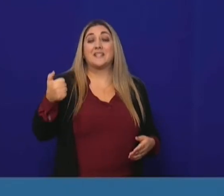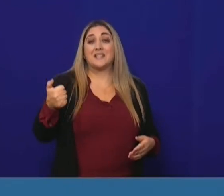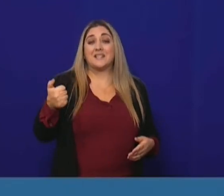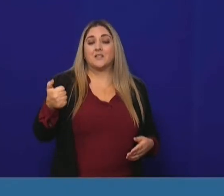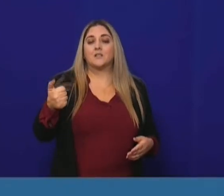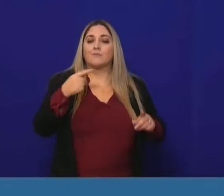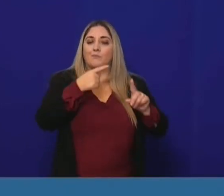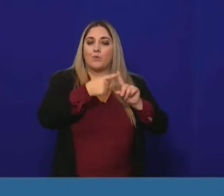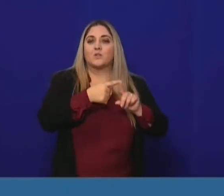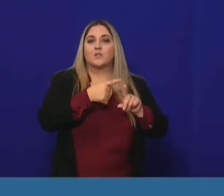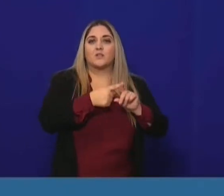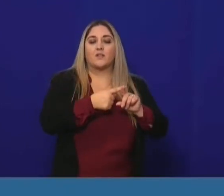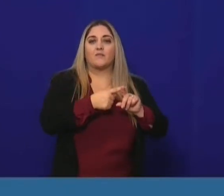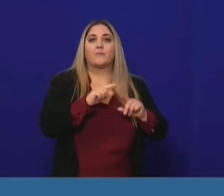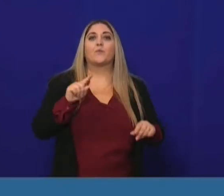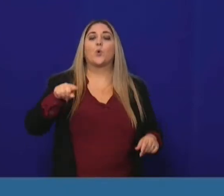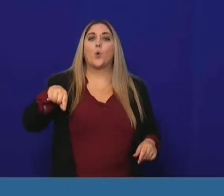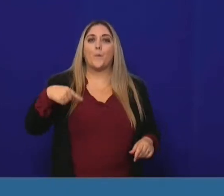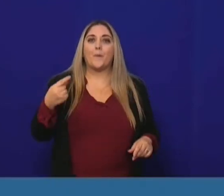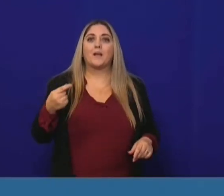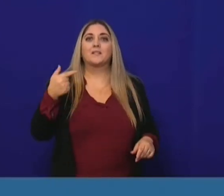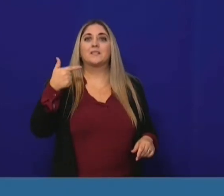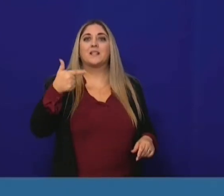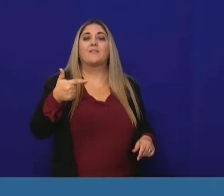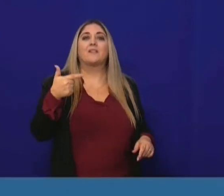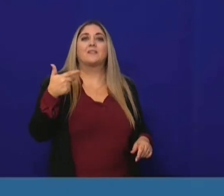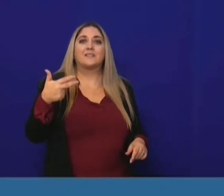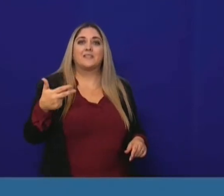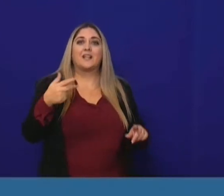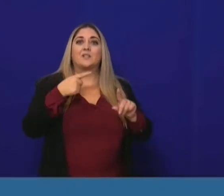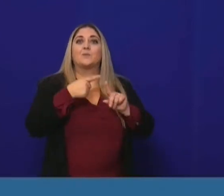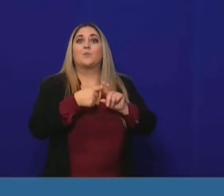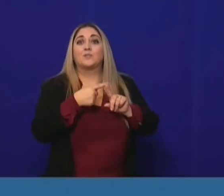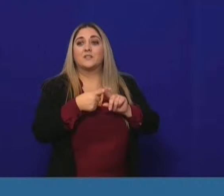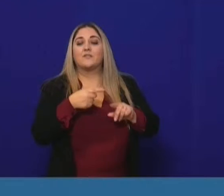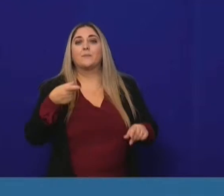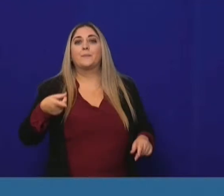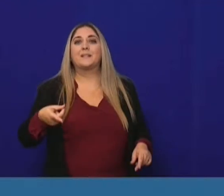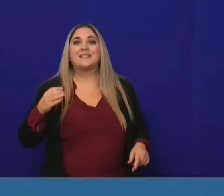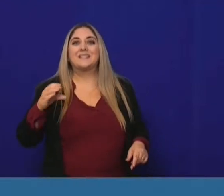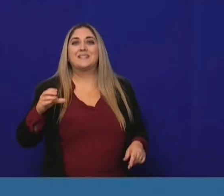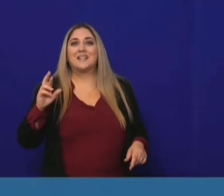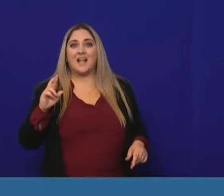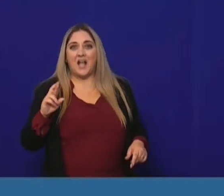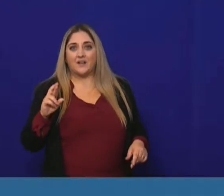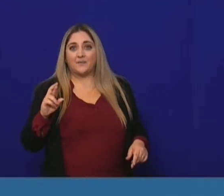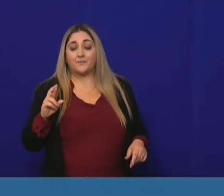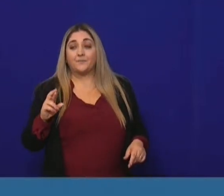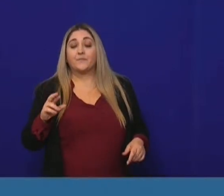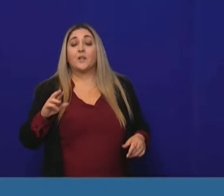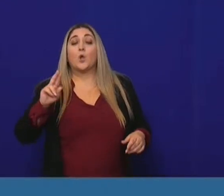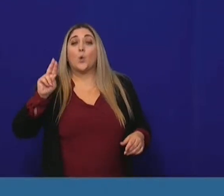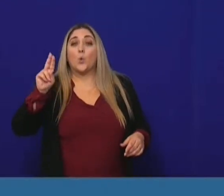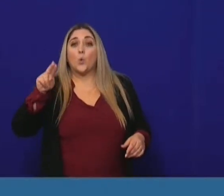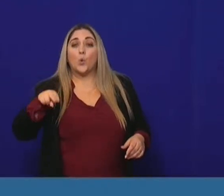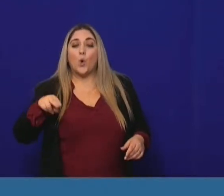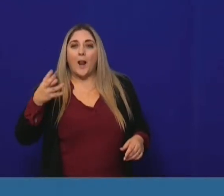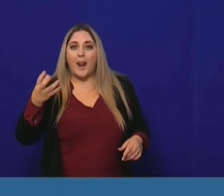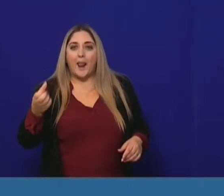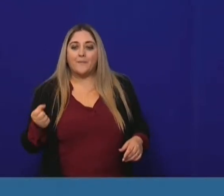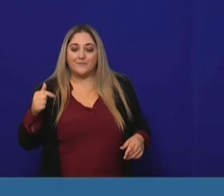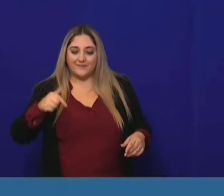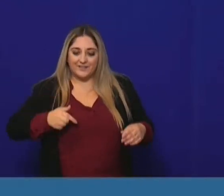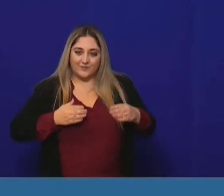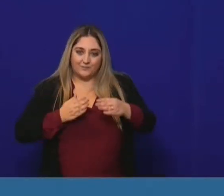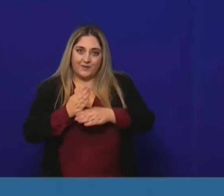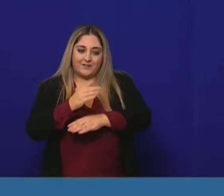bir-rapid testing u minn dawn kellna 78 li ġew pożittivi permezz tal-PCR. Barra dawk ukoll kellna numru li propju bdejna din